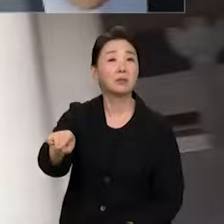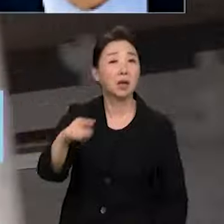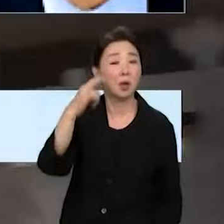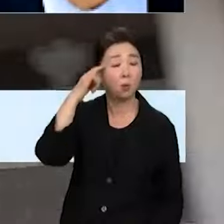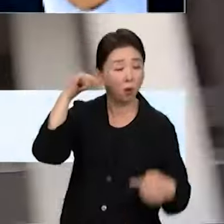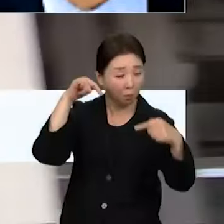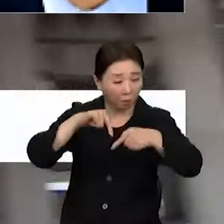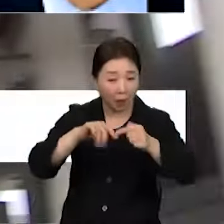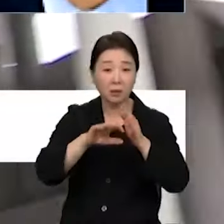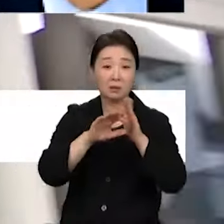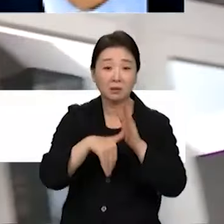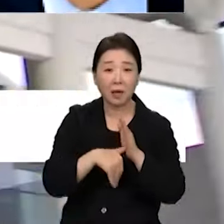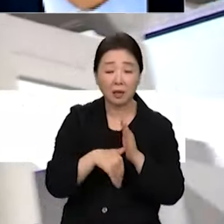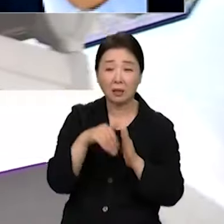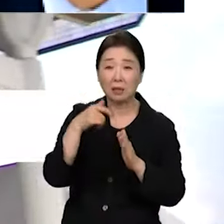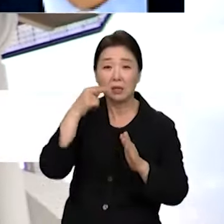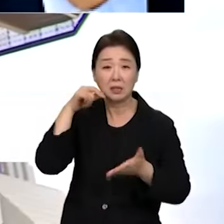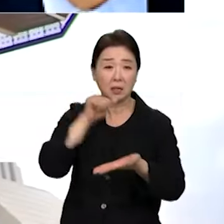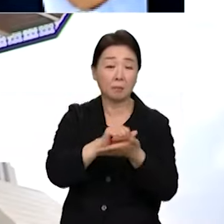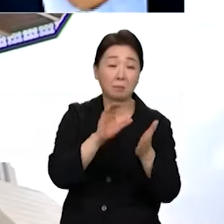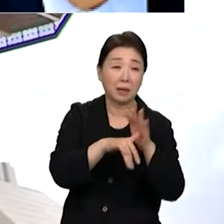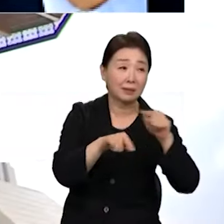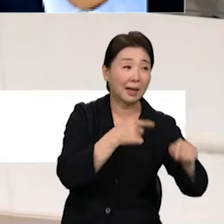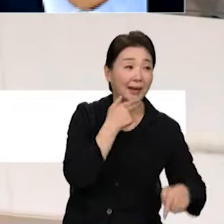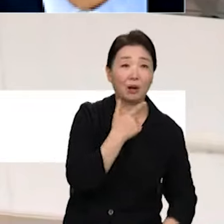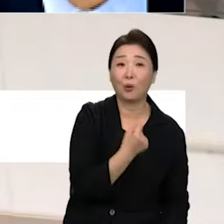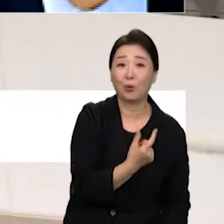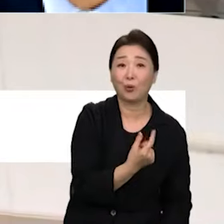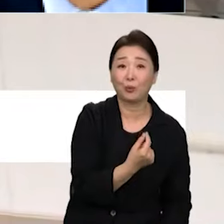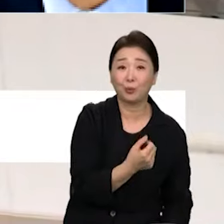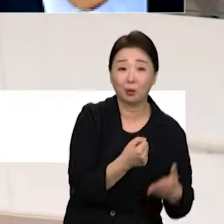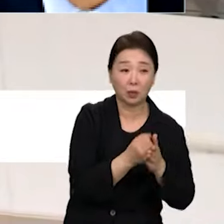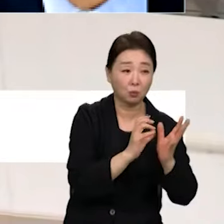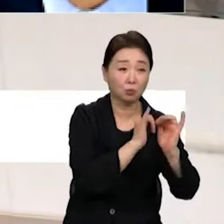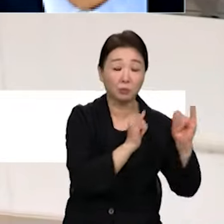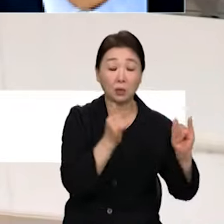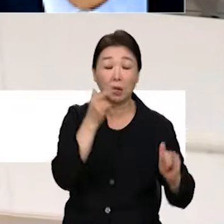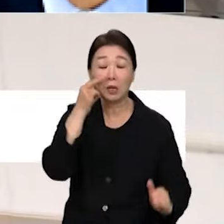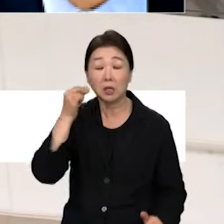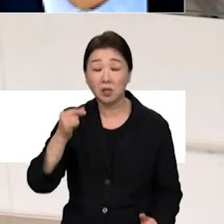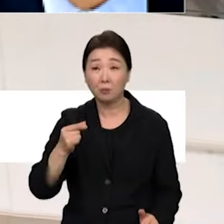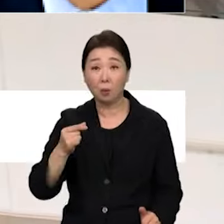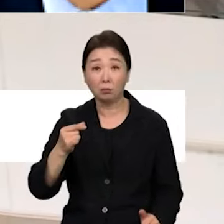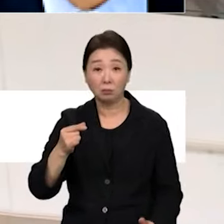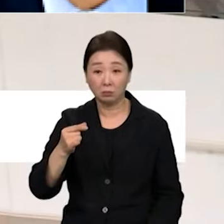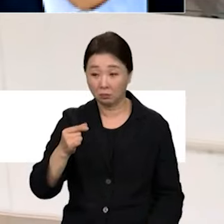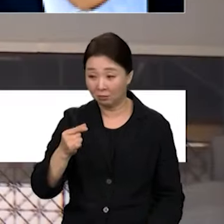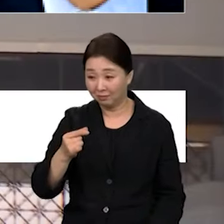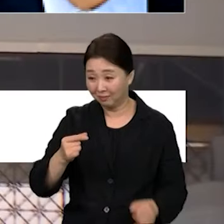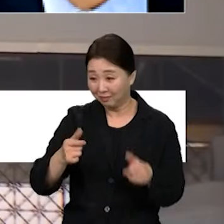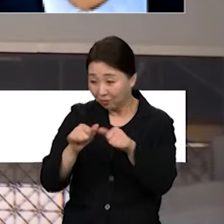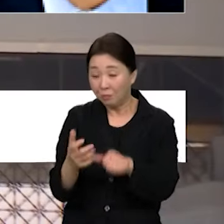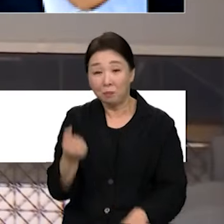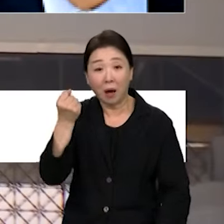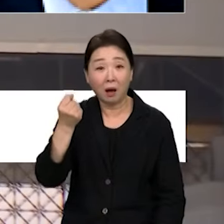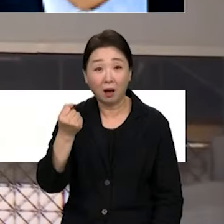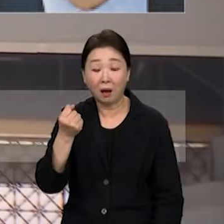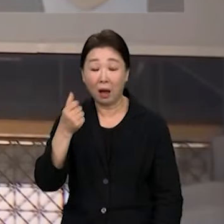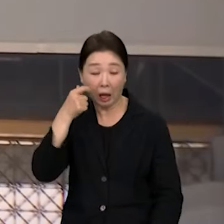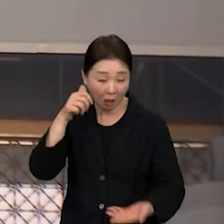면접 과정에서 일제시대는 나라가 없었기 때문에 우리 국민은 일본 국적이었다고 발언하는 등